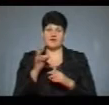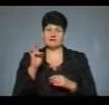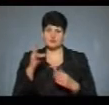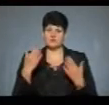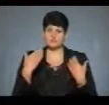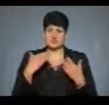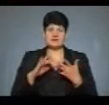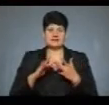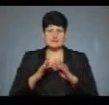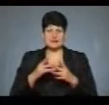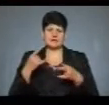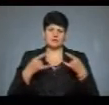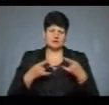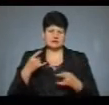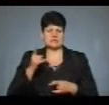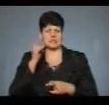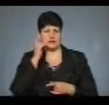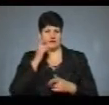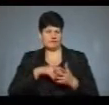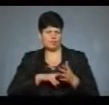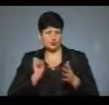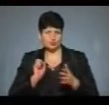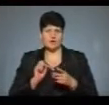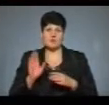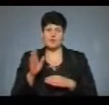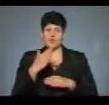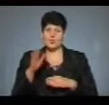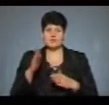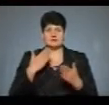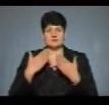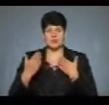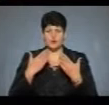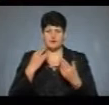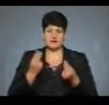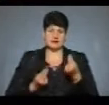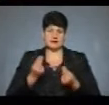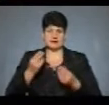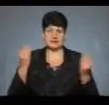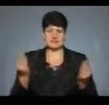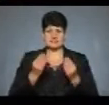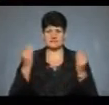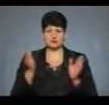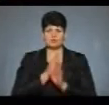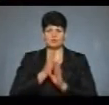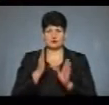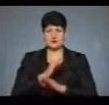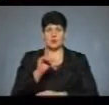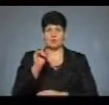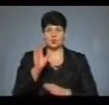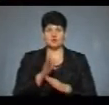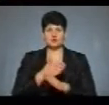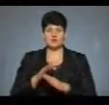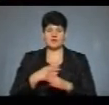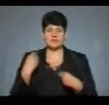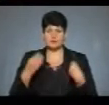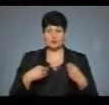від інтернету, телевізора, телефону. Натомість прогулянки, спілкування наживо, ігри на свіжому повітрі. У понеділок сортуватимуть одяг